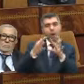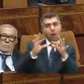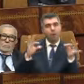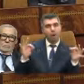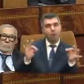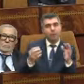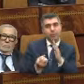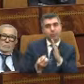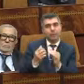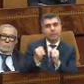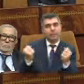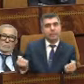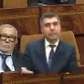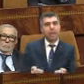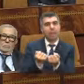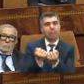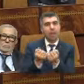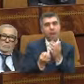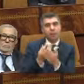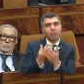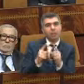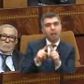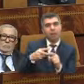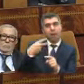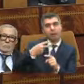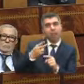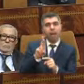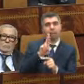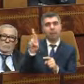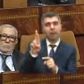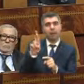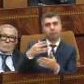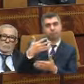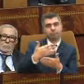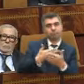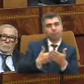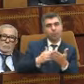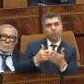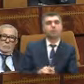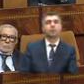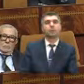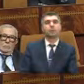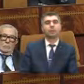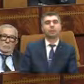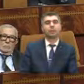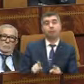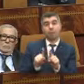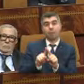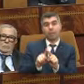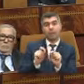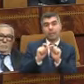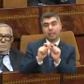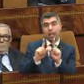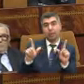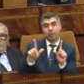النموذج التنموي الجديد على ضوء ما جاء به الخطاب الملكي السامي في هذا الشأن علما أن هذا النموذج